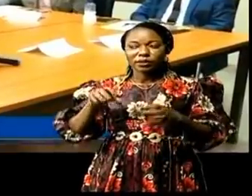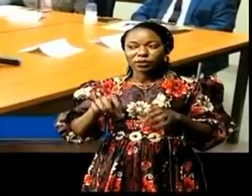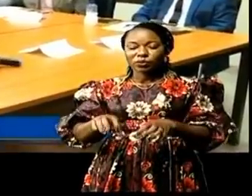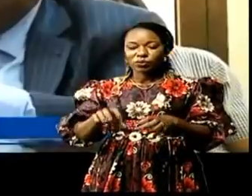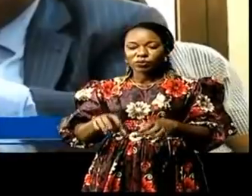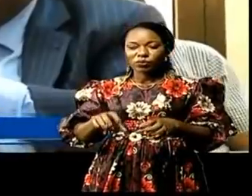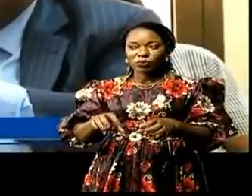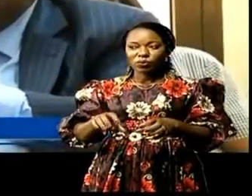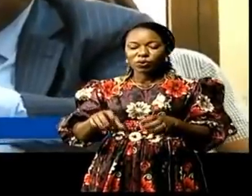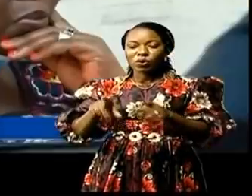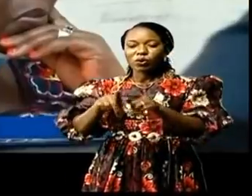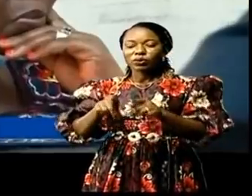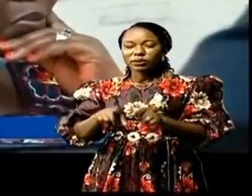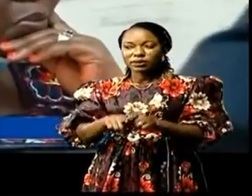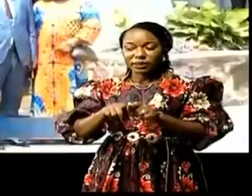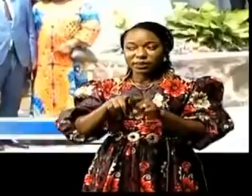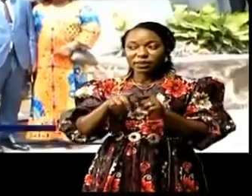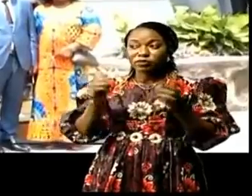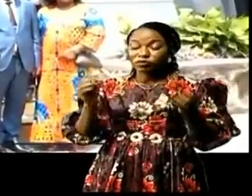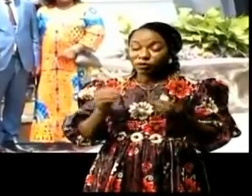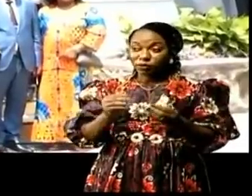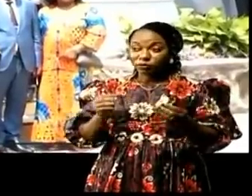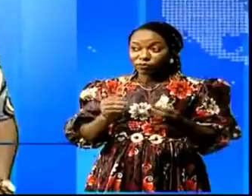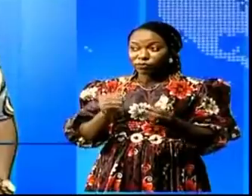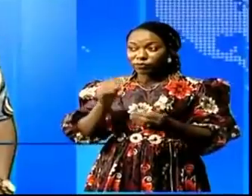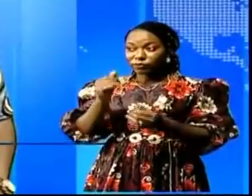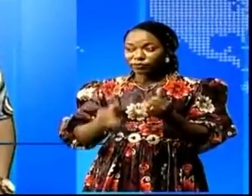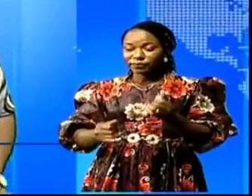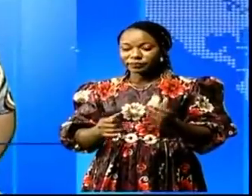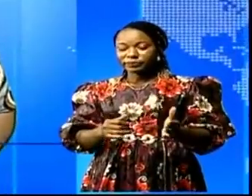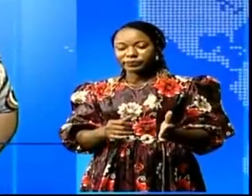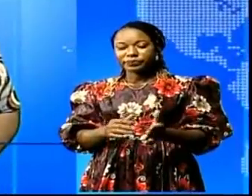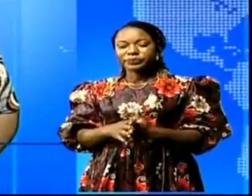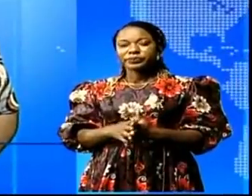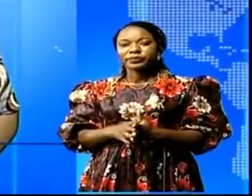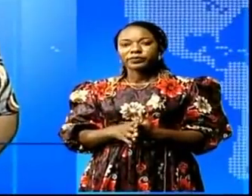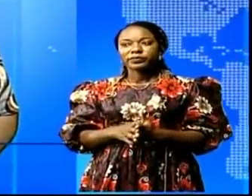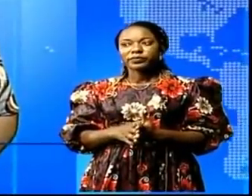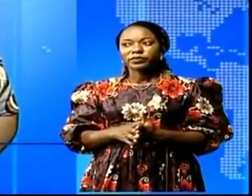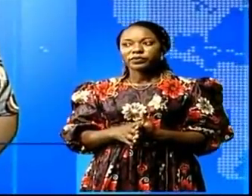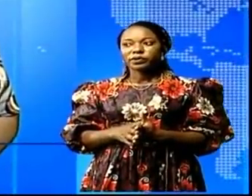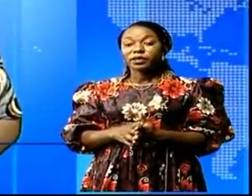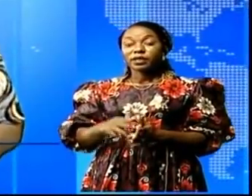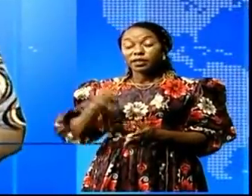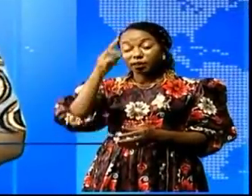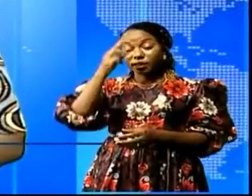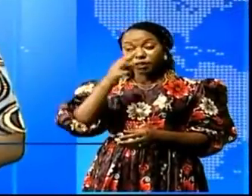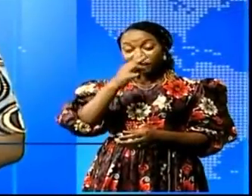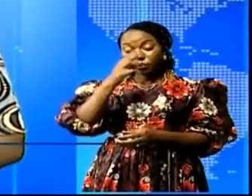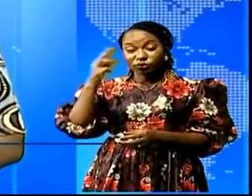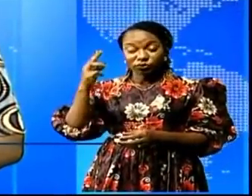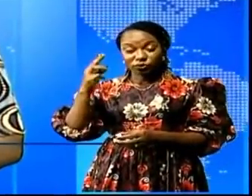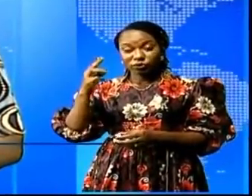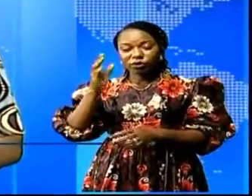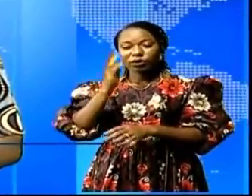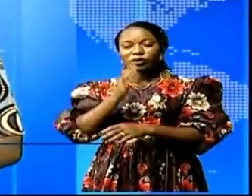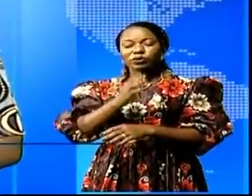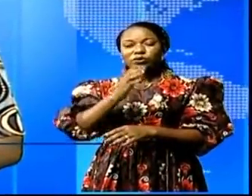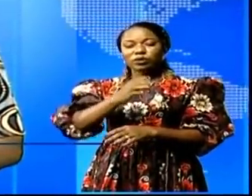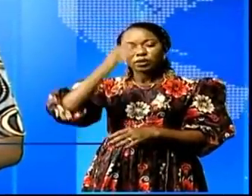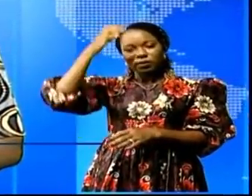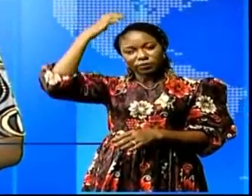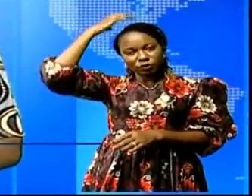à caractère agricole, financé par la BAD. En religion, le conseil épiscopal se concerte